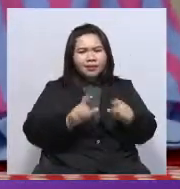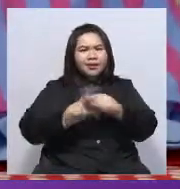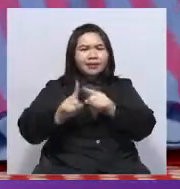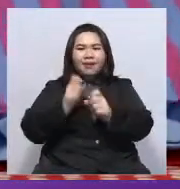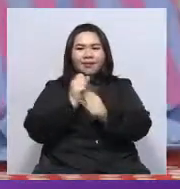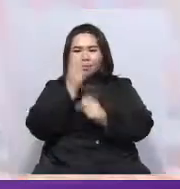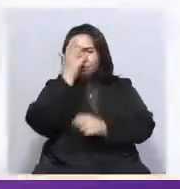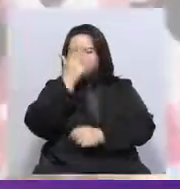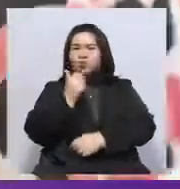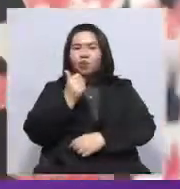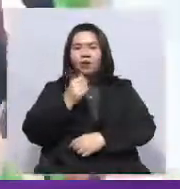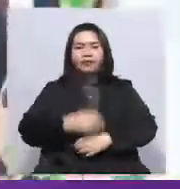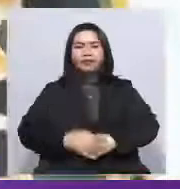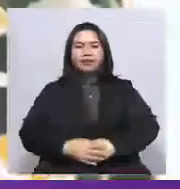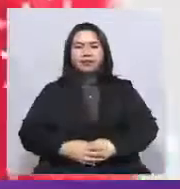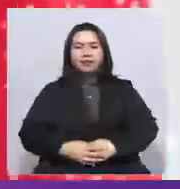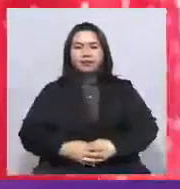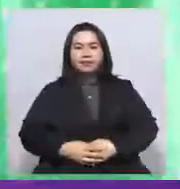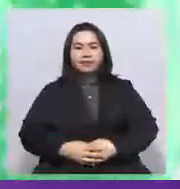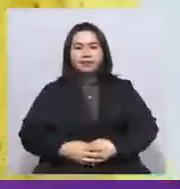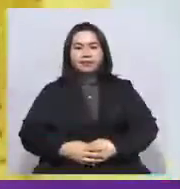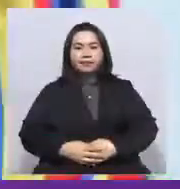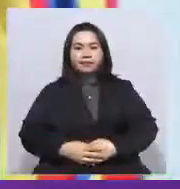มากยิ่งขึ้น